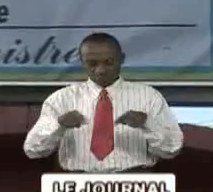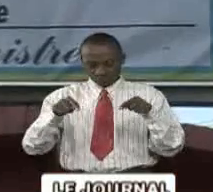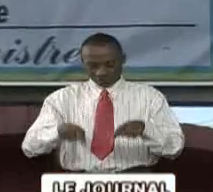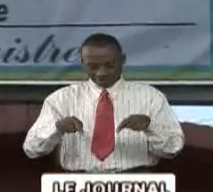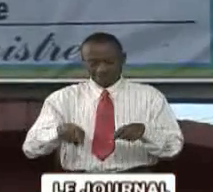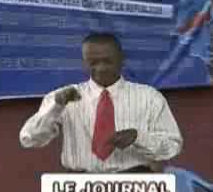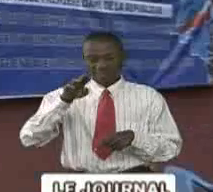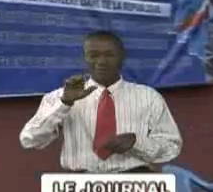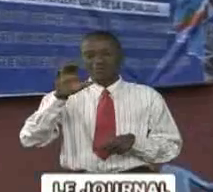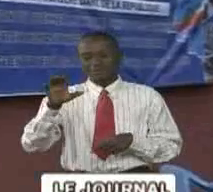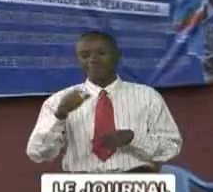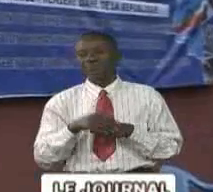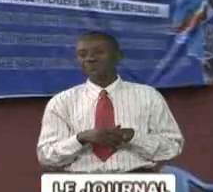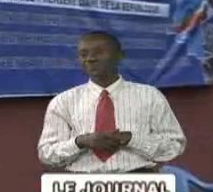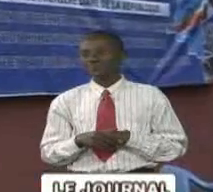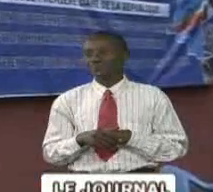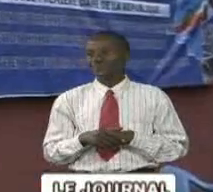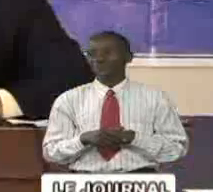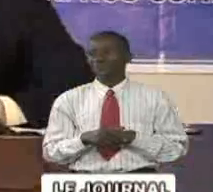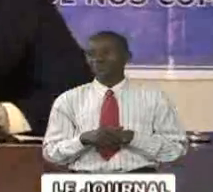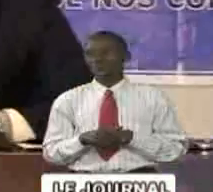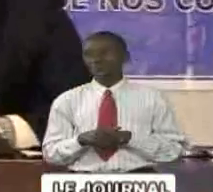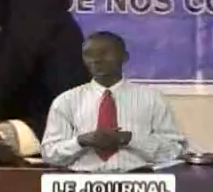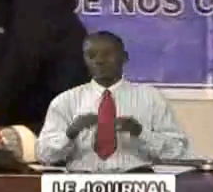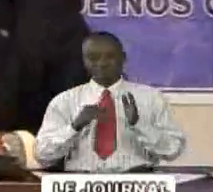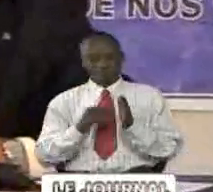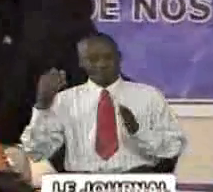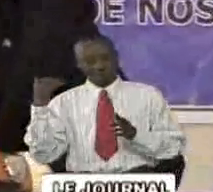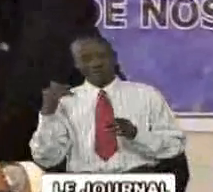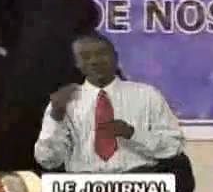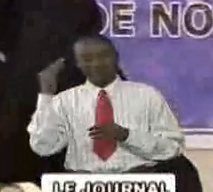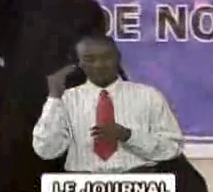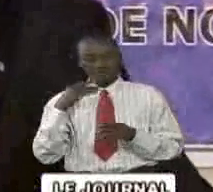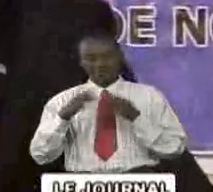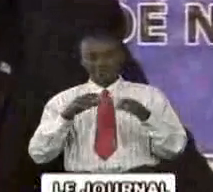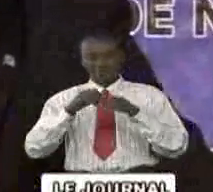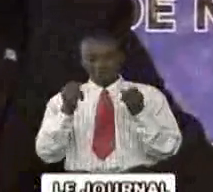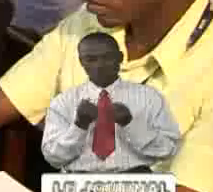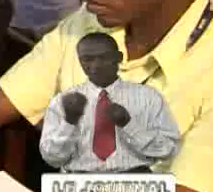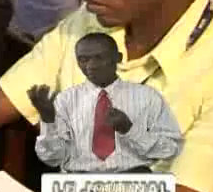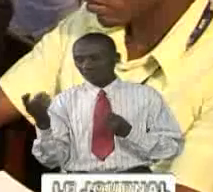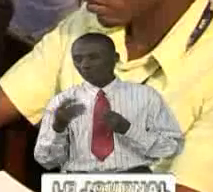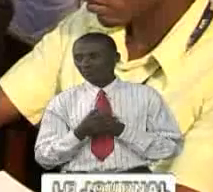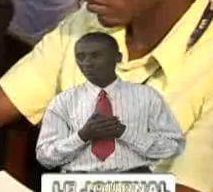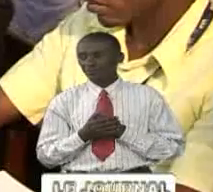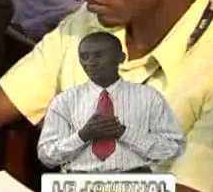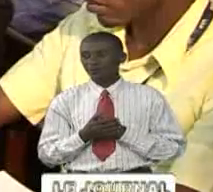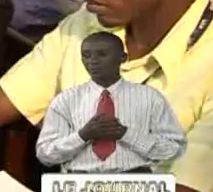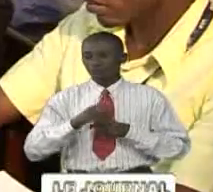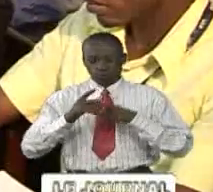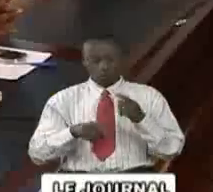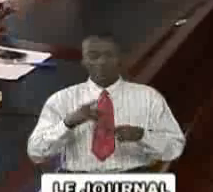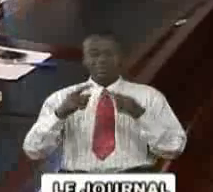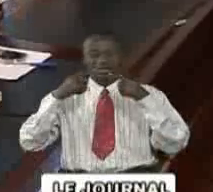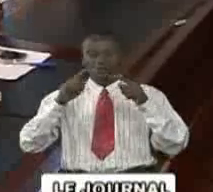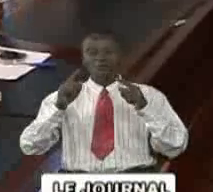Samedi 13 avril, le ministre des Affaires sociales, Action humanitaire et Solidarité nationale, Charles Naoué Djimoundélé, lance la campagne nationale